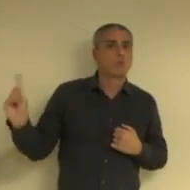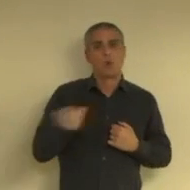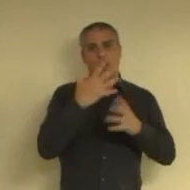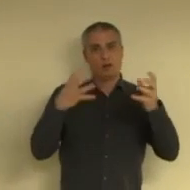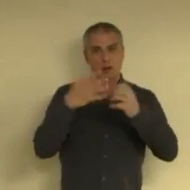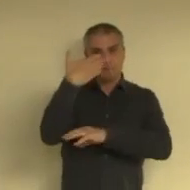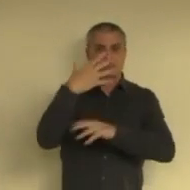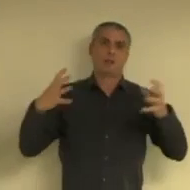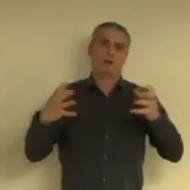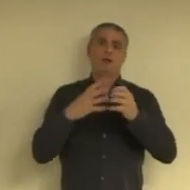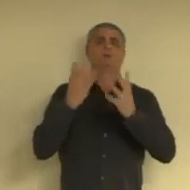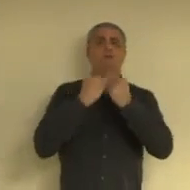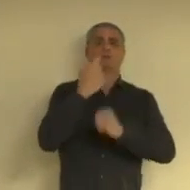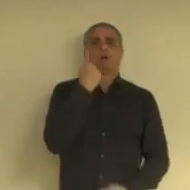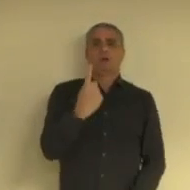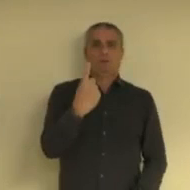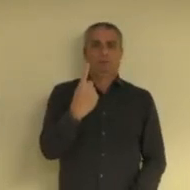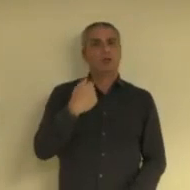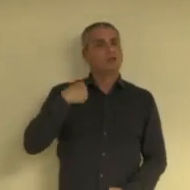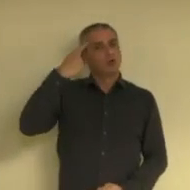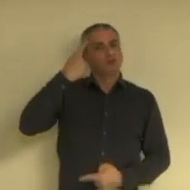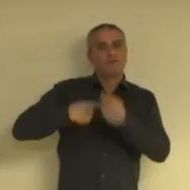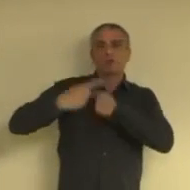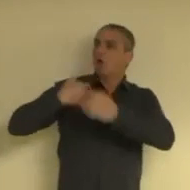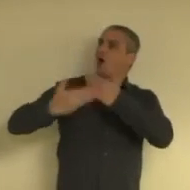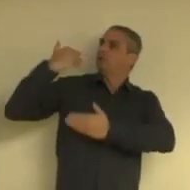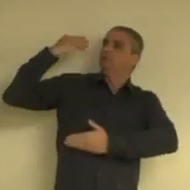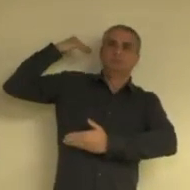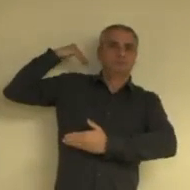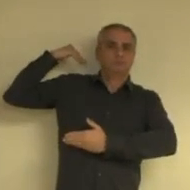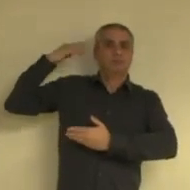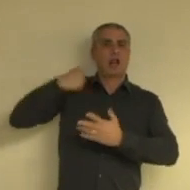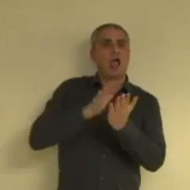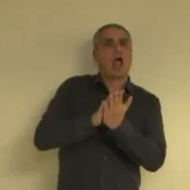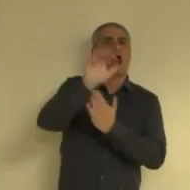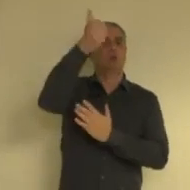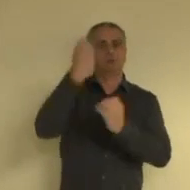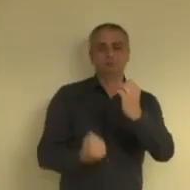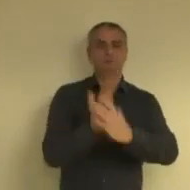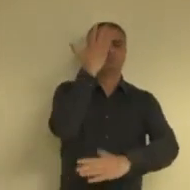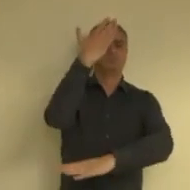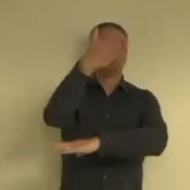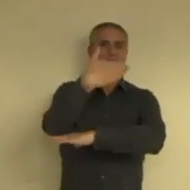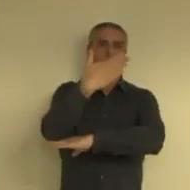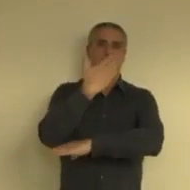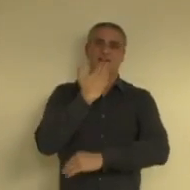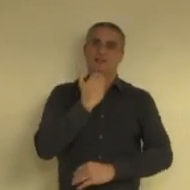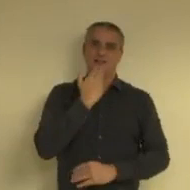משפחה אחת. אני חושב על הדורות שקדמו לנו, על החלוצים שהקימו את מדינת